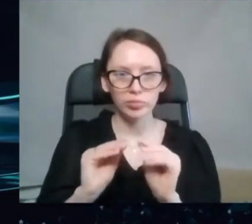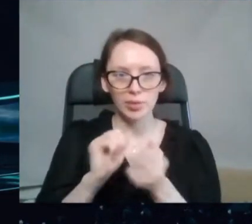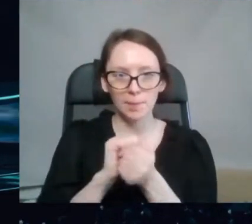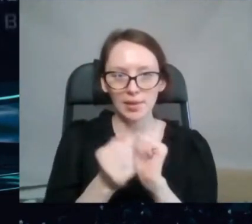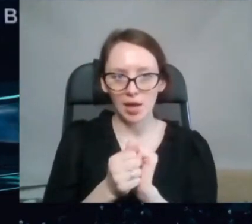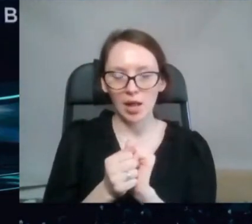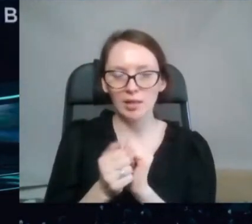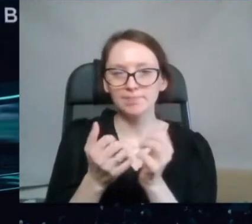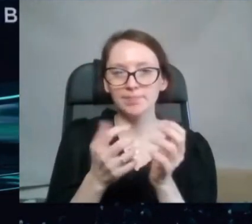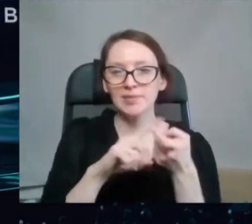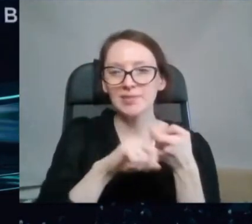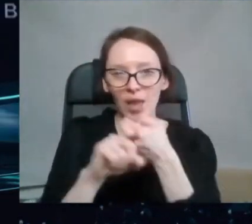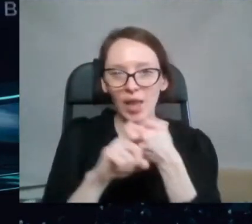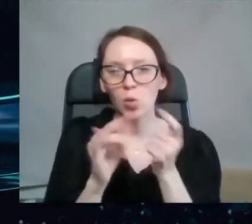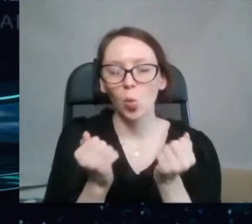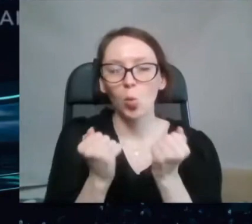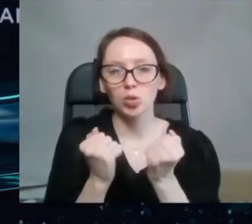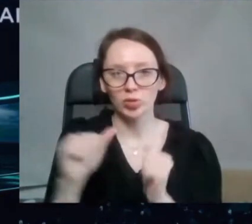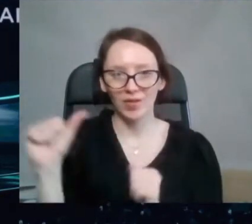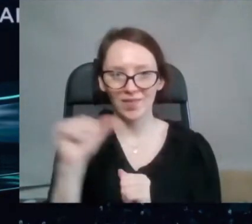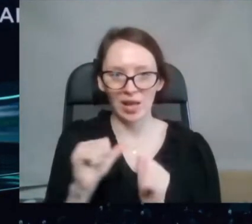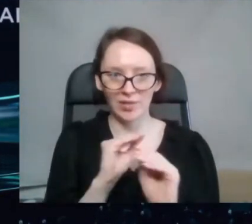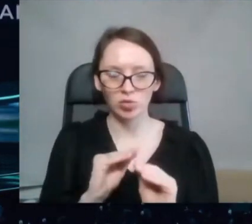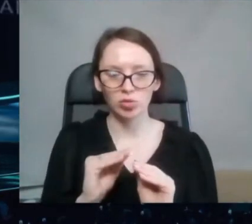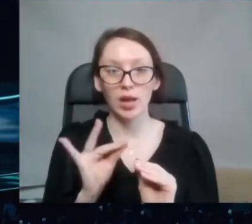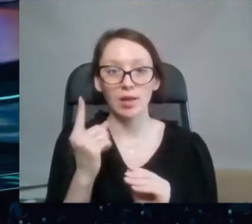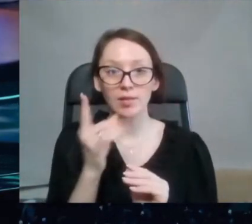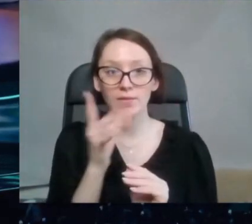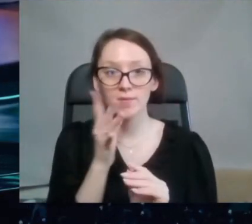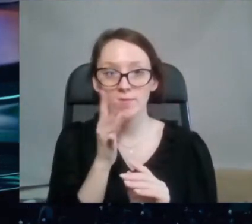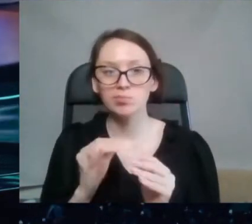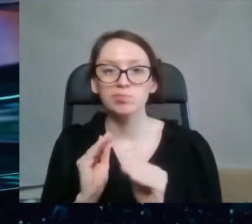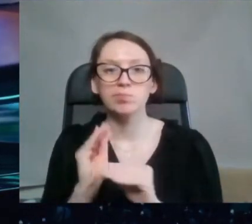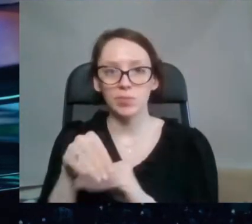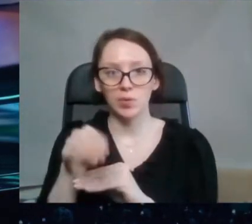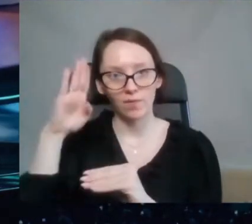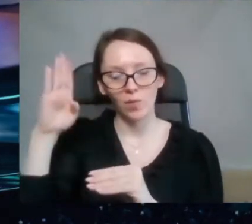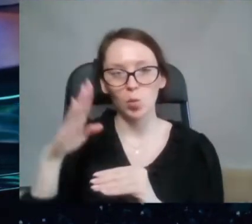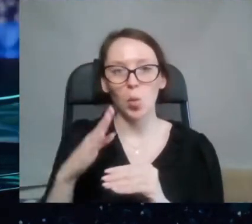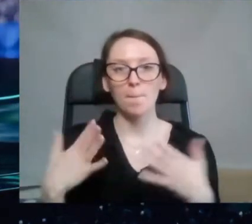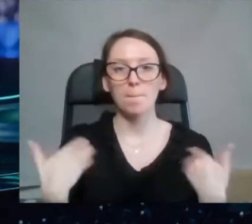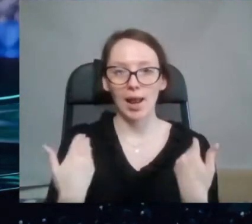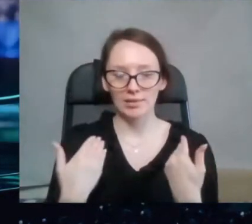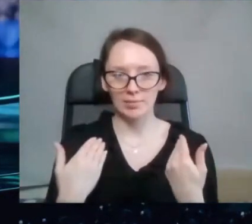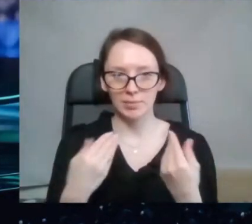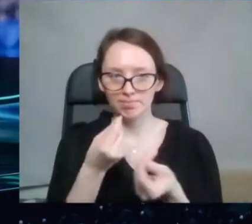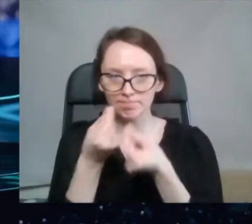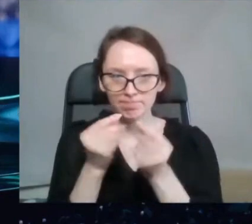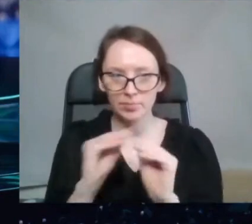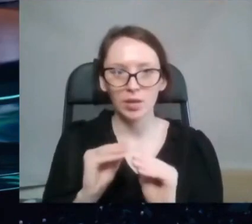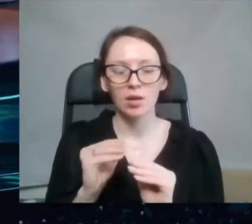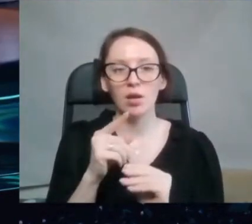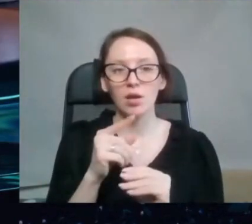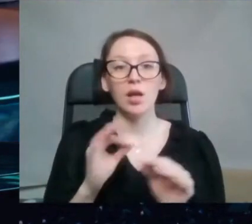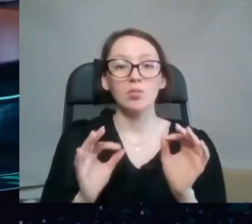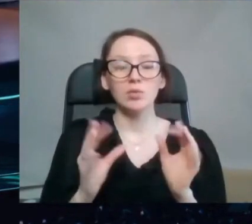вещества, одновременно обогащая воду полезными микроэлементами. Диск смягчает воду, нормализует pH и защищает